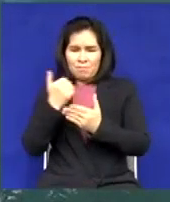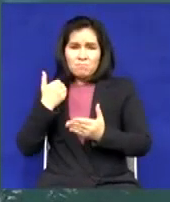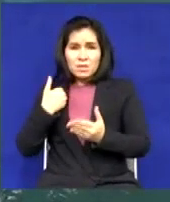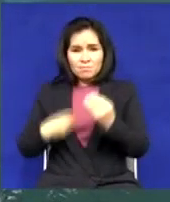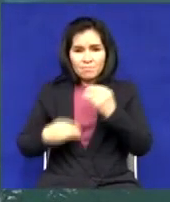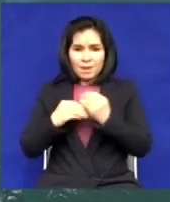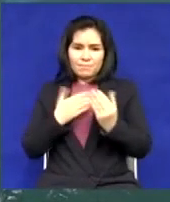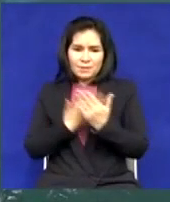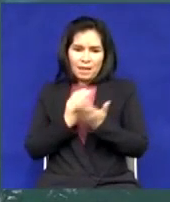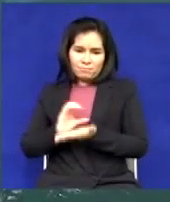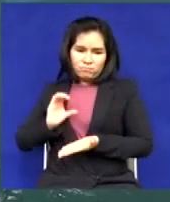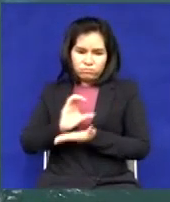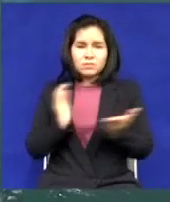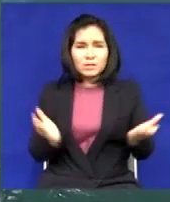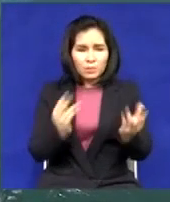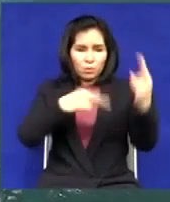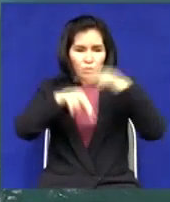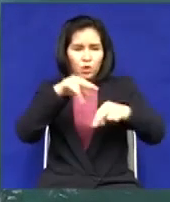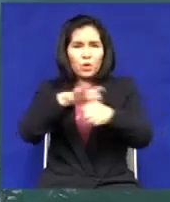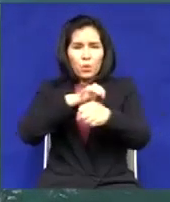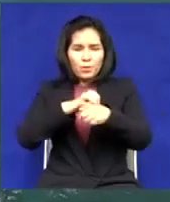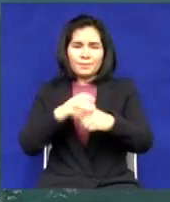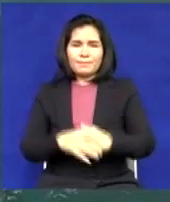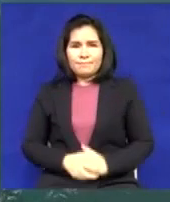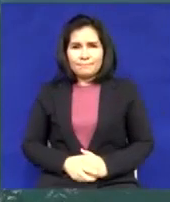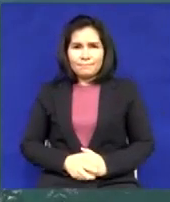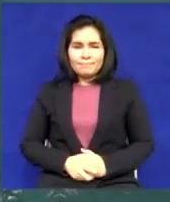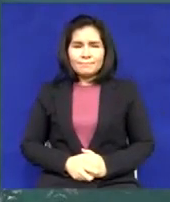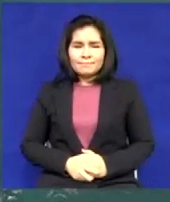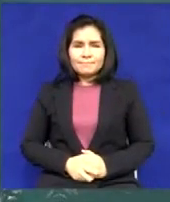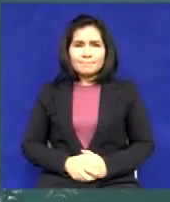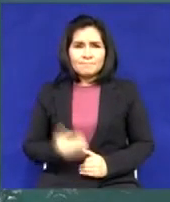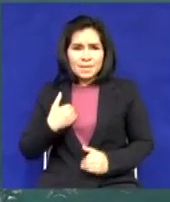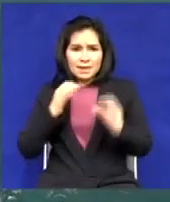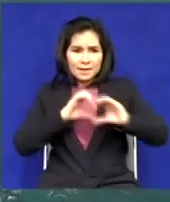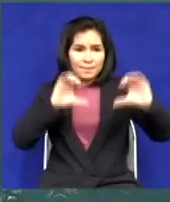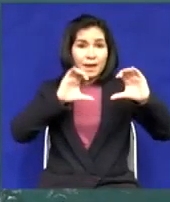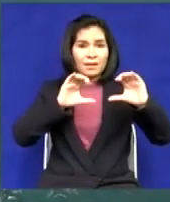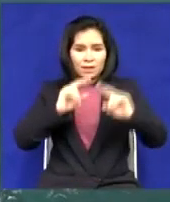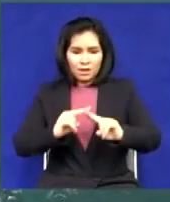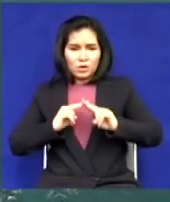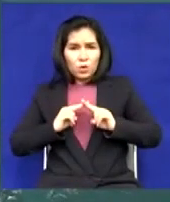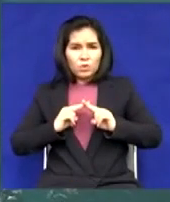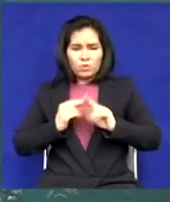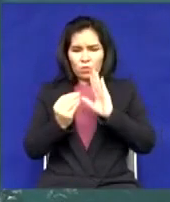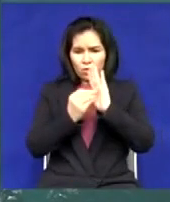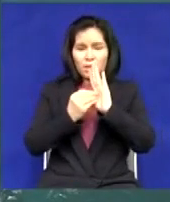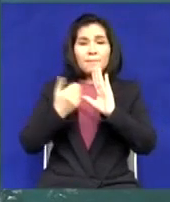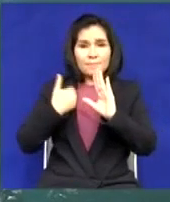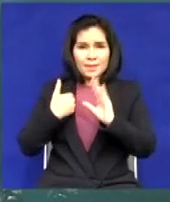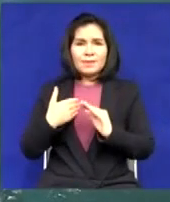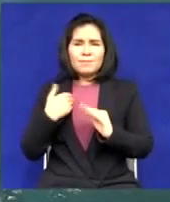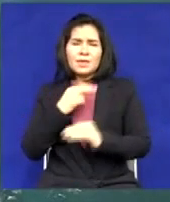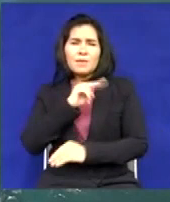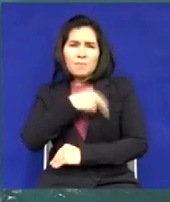สนับสนุนงบประมาณในการตรวจโดยไม่คิดมูลค่าก็จะสังเกตว่ามีทั้งภาครัฐภาคเอกชนในกรุงเทพมหานครนี้ก็จะมีคณะแพท